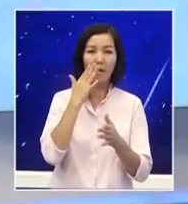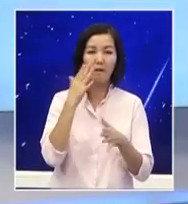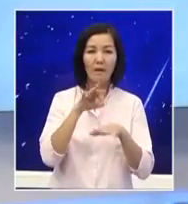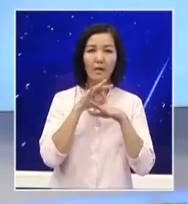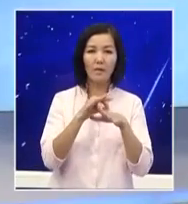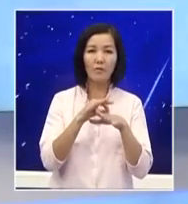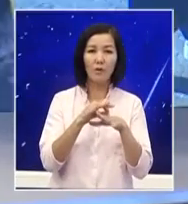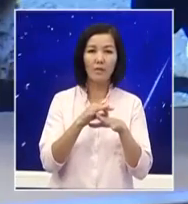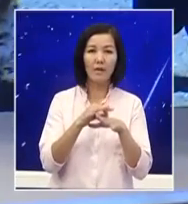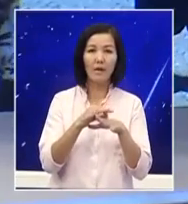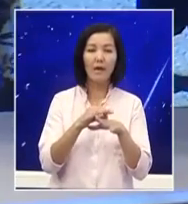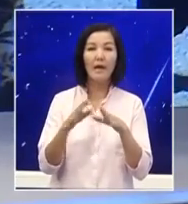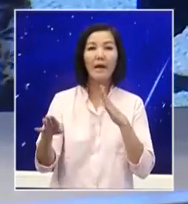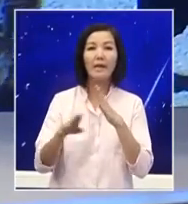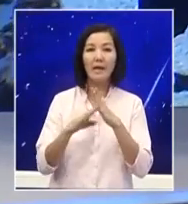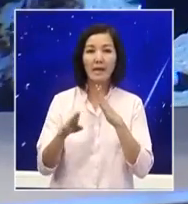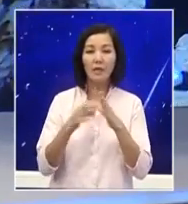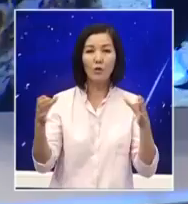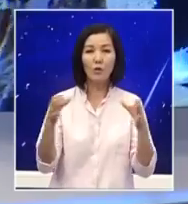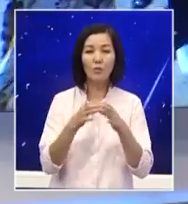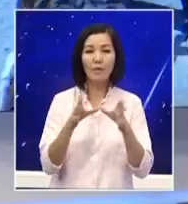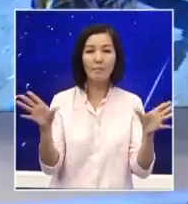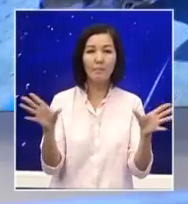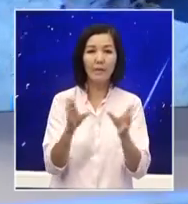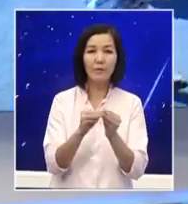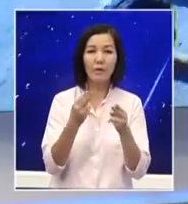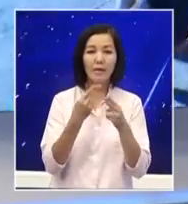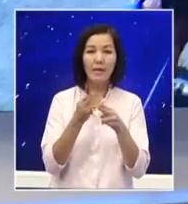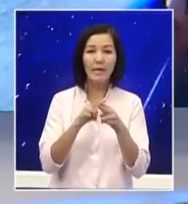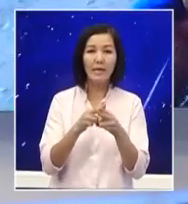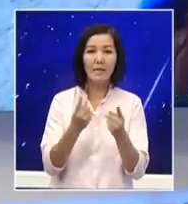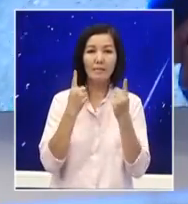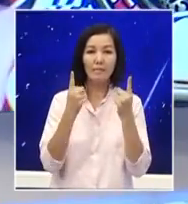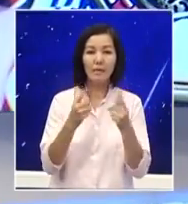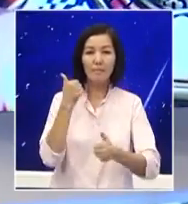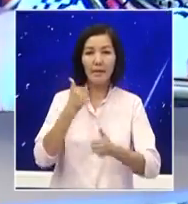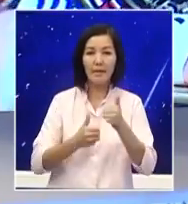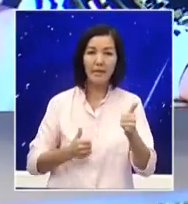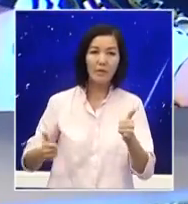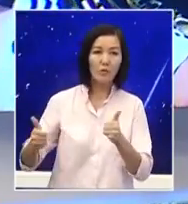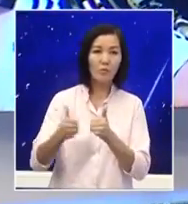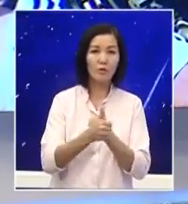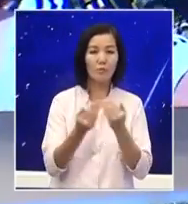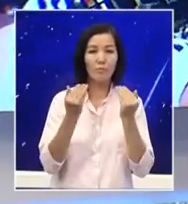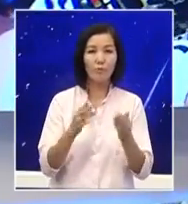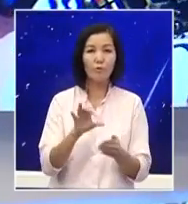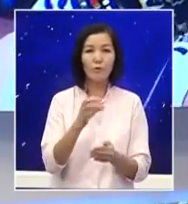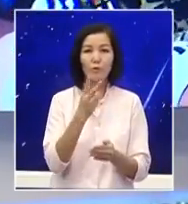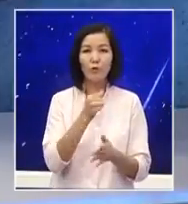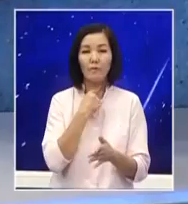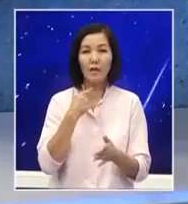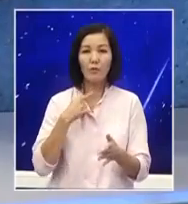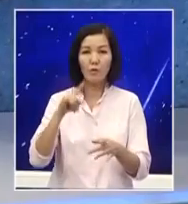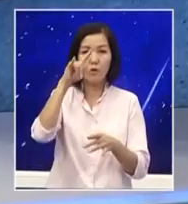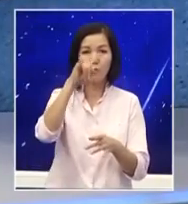осылайша әлемдегі Кёкушин каратэ ұйымдарының басын қосқан ең беделді бәсекеде топ жарып отыр. Бүгін Мерей Сүйінов Талдықорғанға ұшып келді.